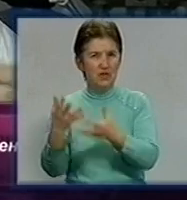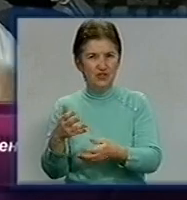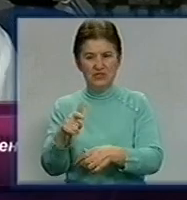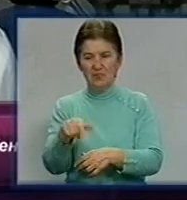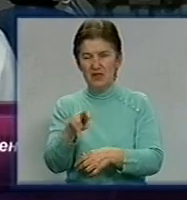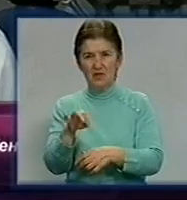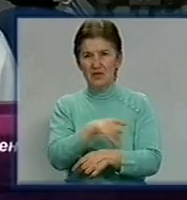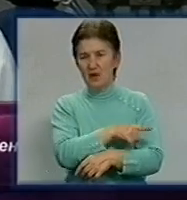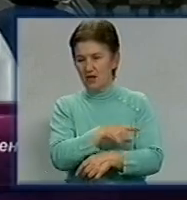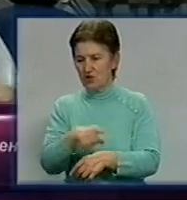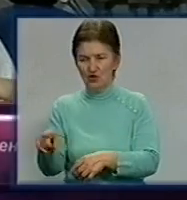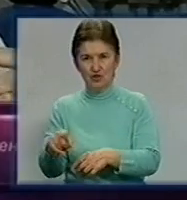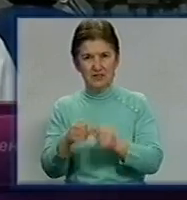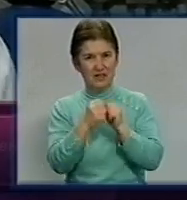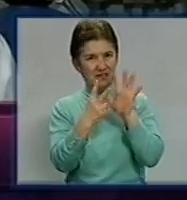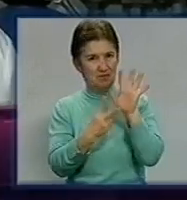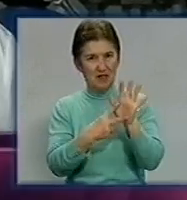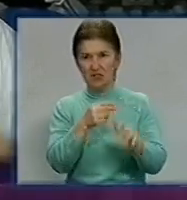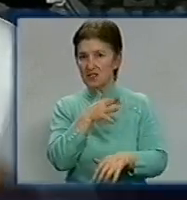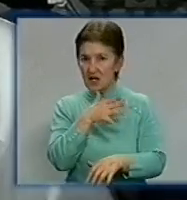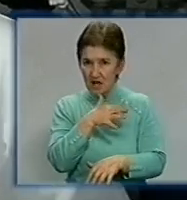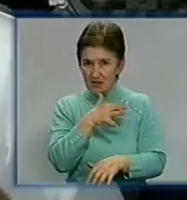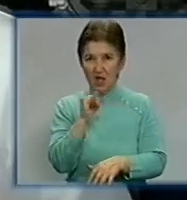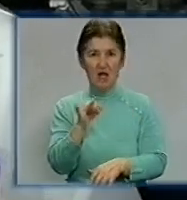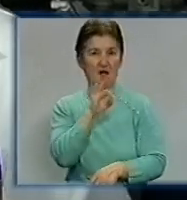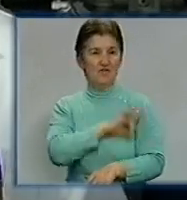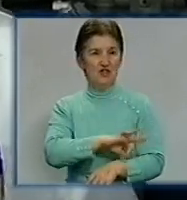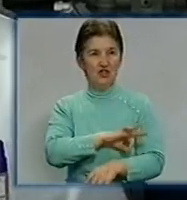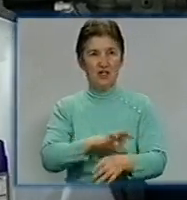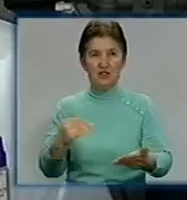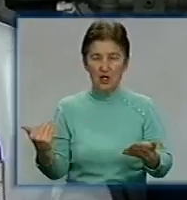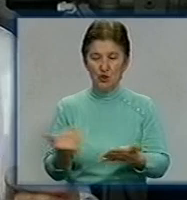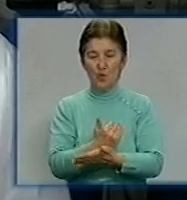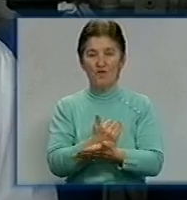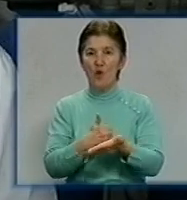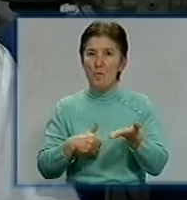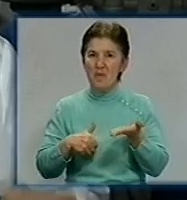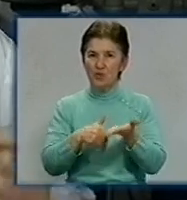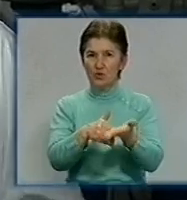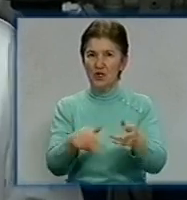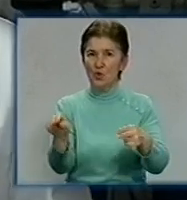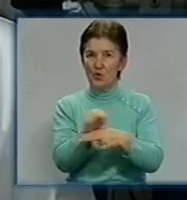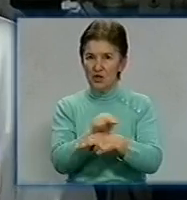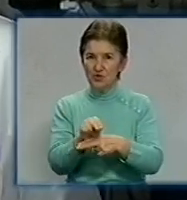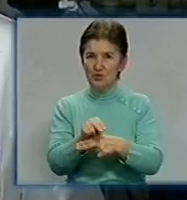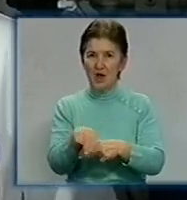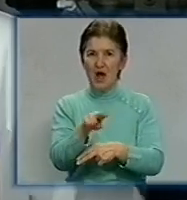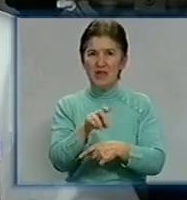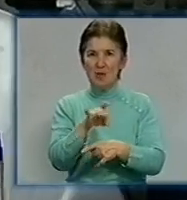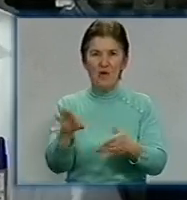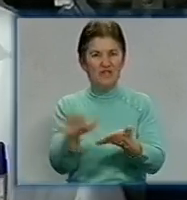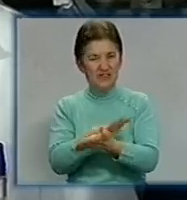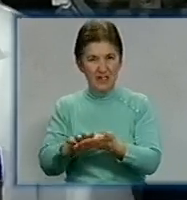протягом останніх 17 років, і внедрити абсолютно нову методику лечення гемодіафільтрації.